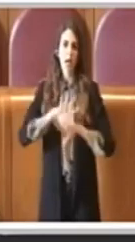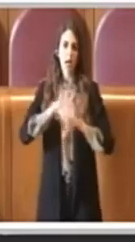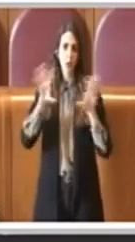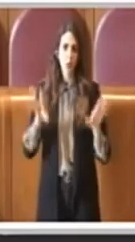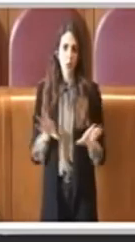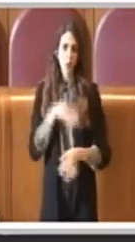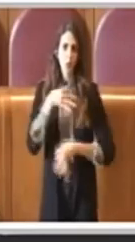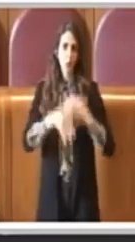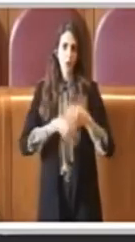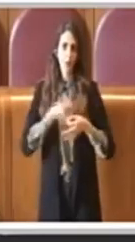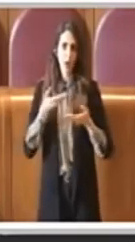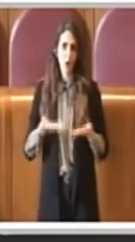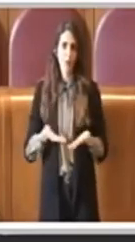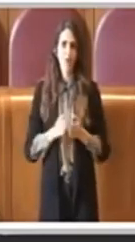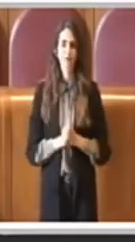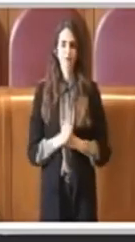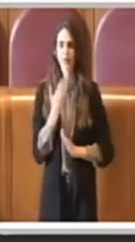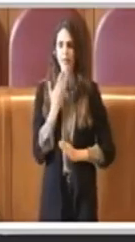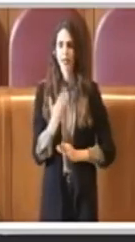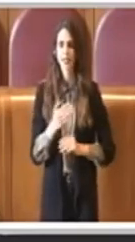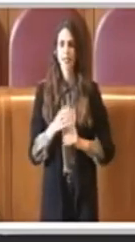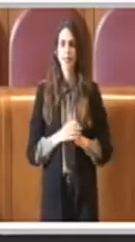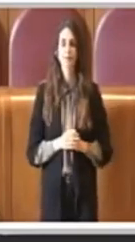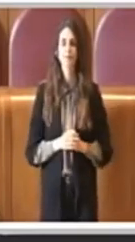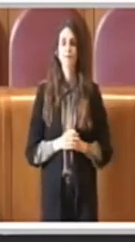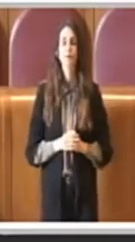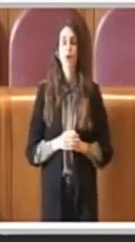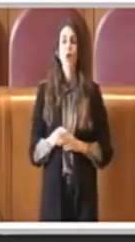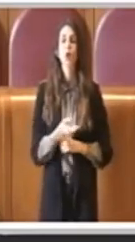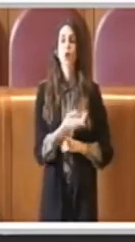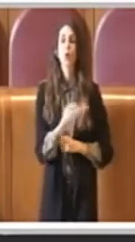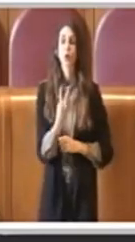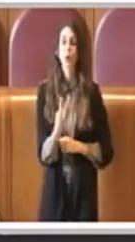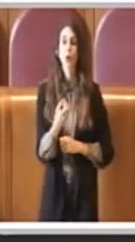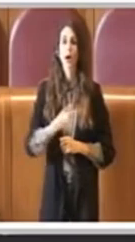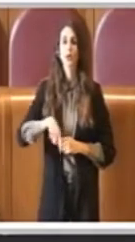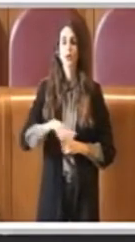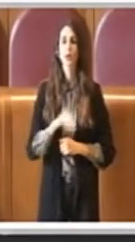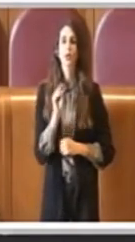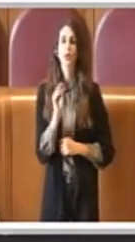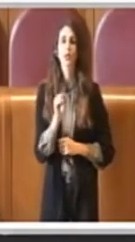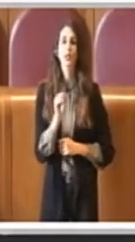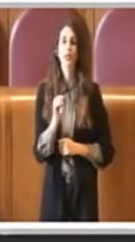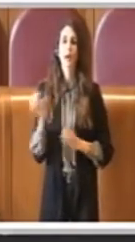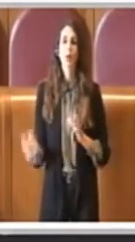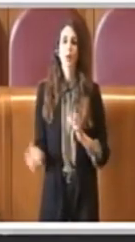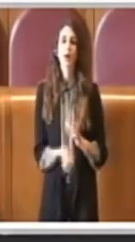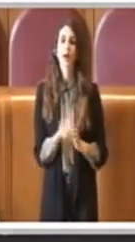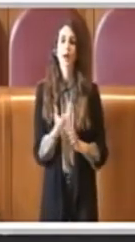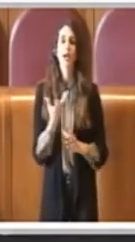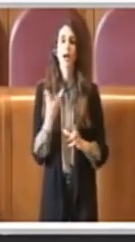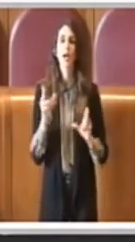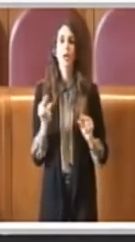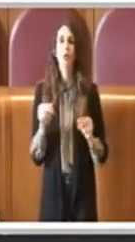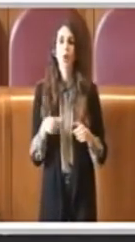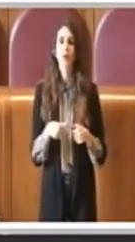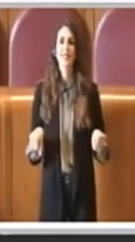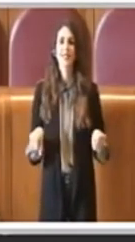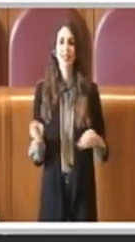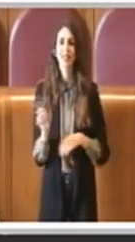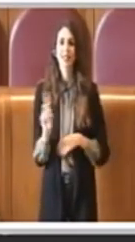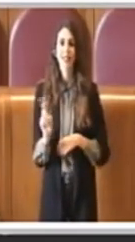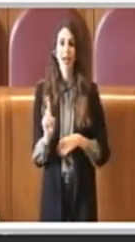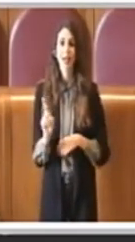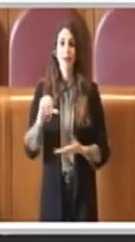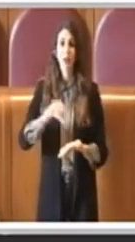Allora, grazie. Allora, per quanto riguarda il numero 4, chiediamo di istituire nuovi stazionamenti taxi non soltanto nella